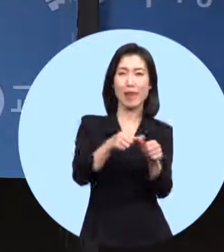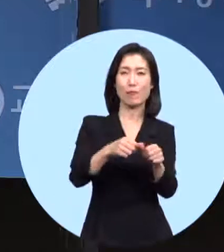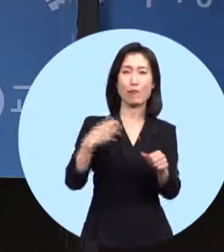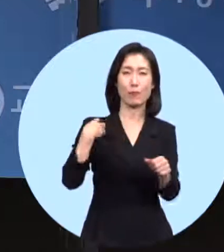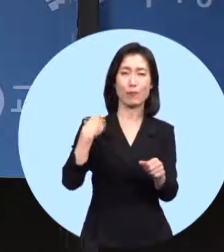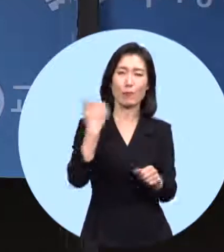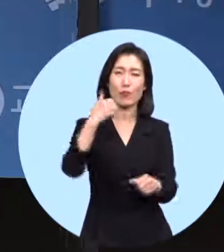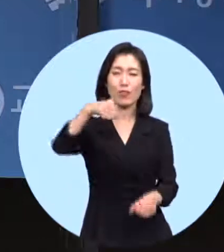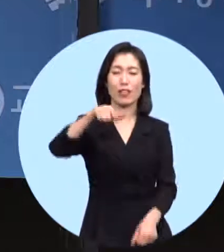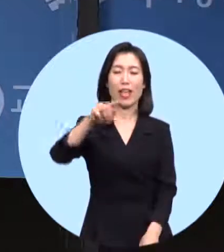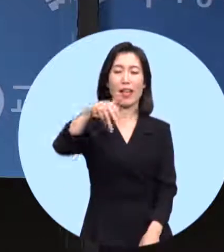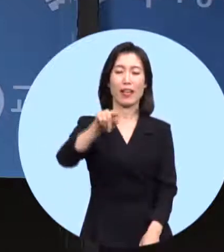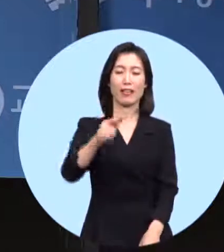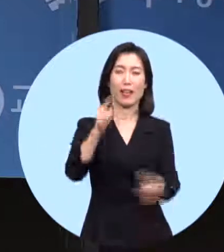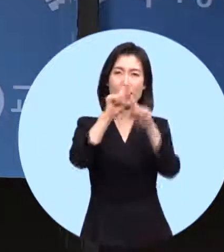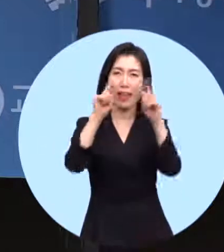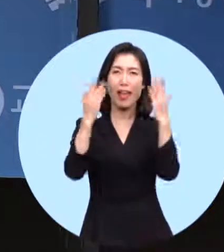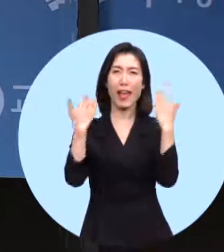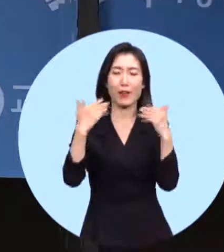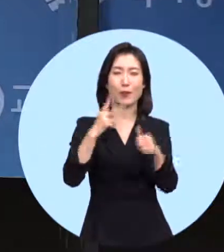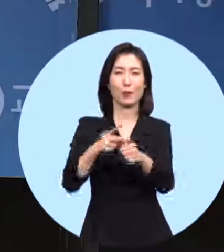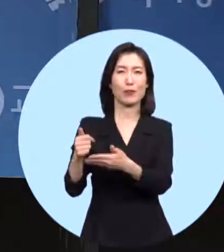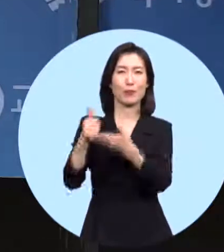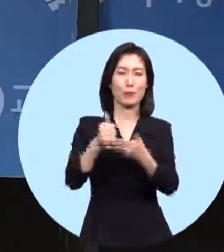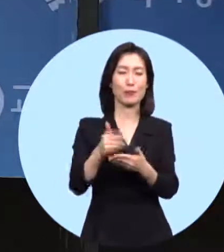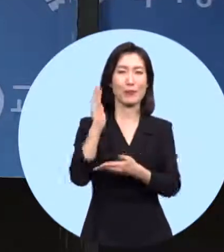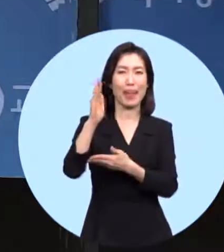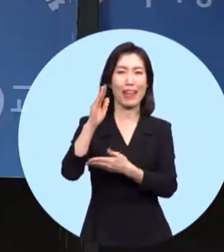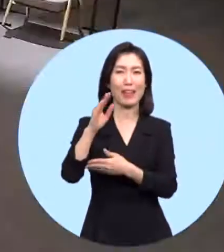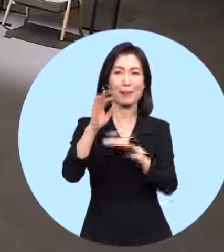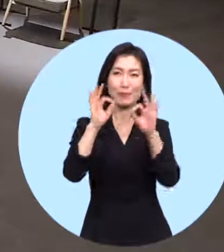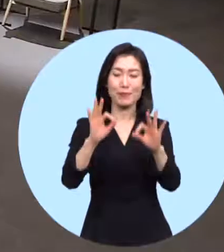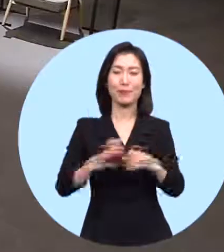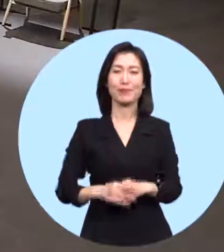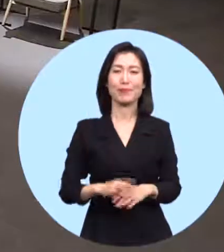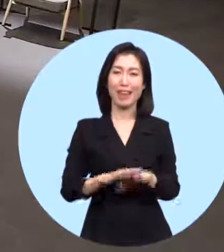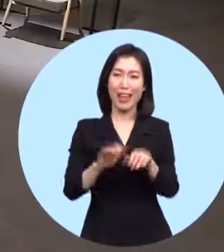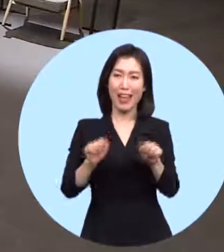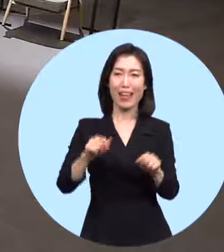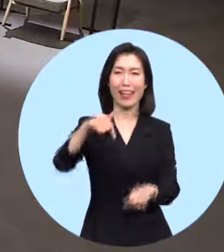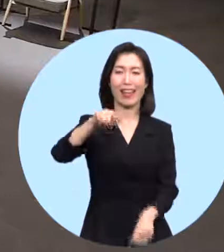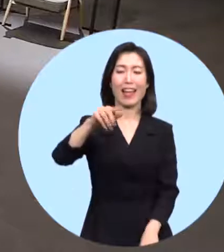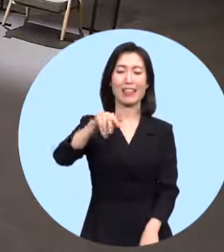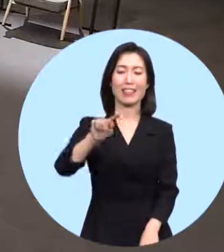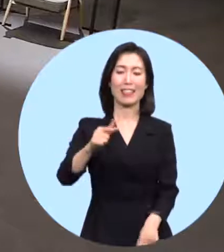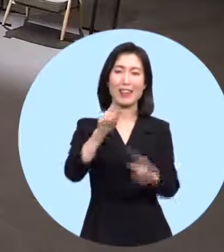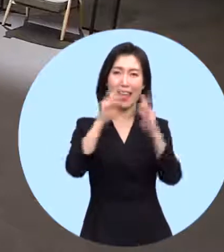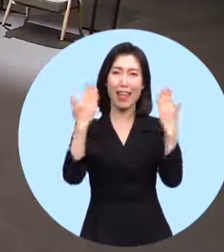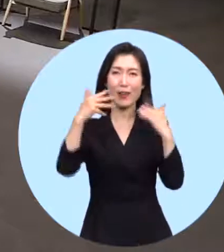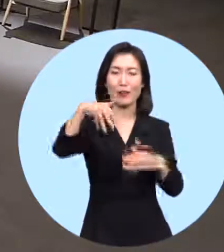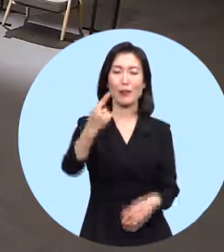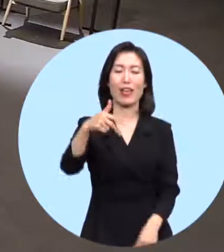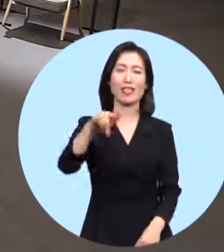계시는 가천대학교 최재현 교수님의 또 토론을 들어보도록 하겠습니다. 예, 안녕하세요. 가천대학교